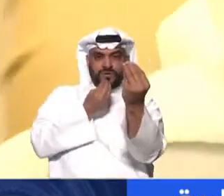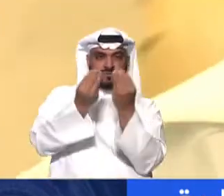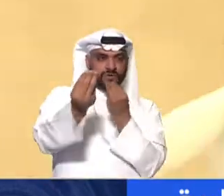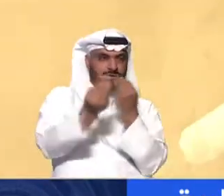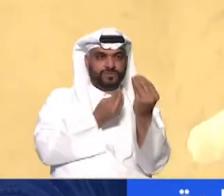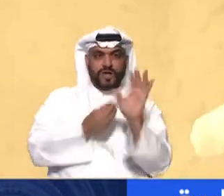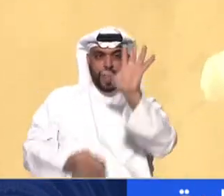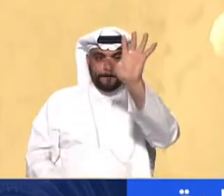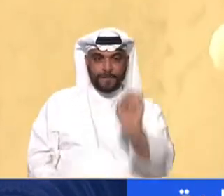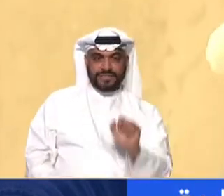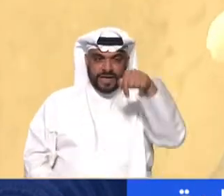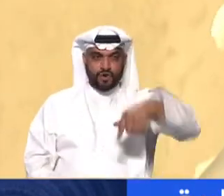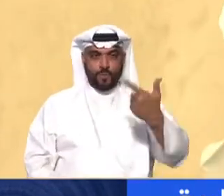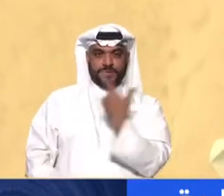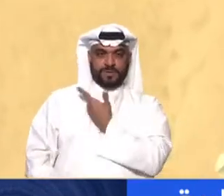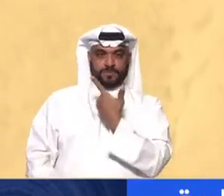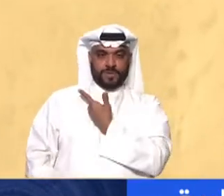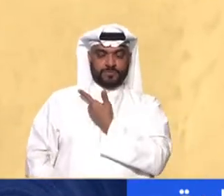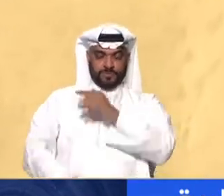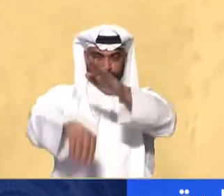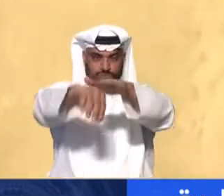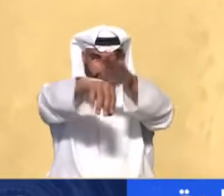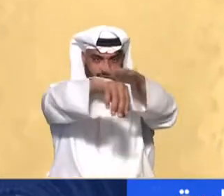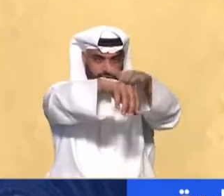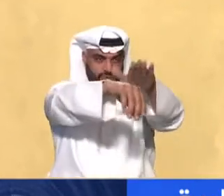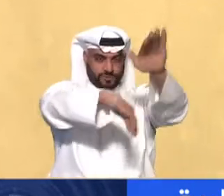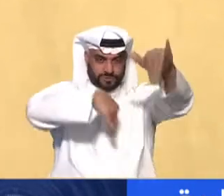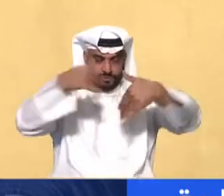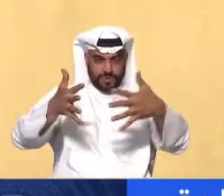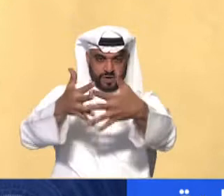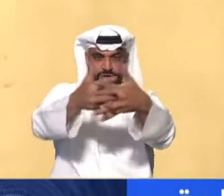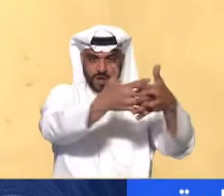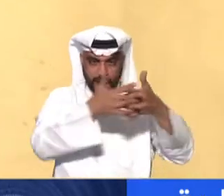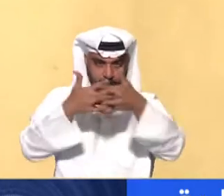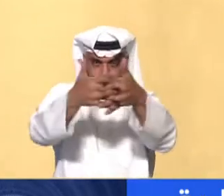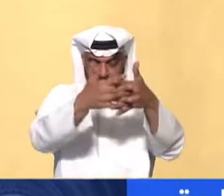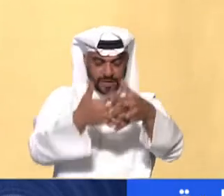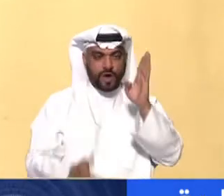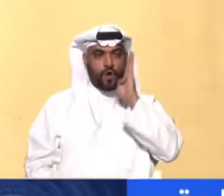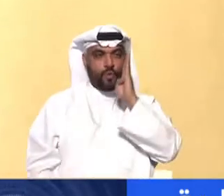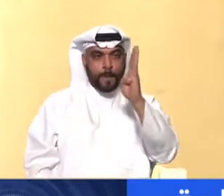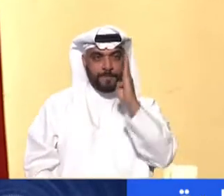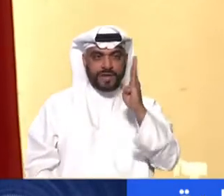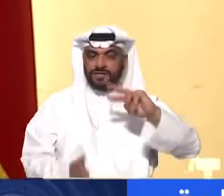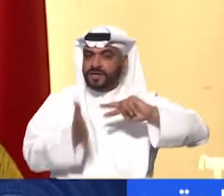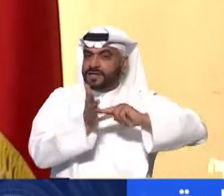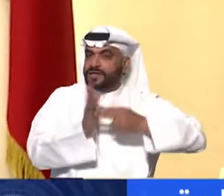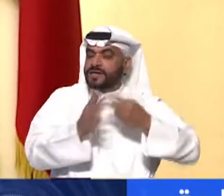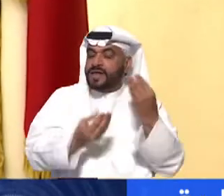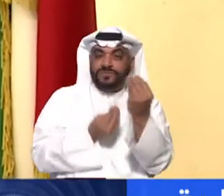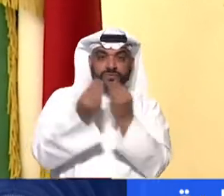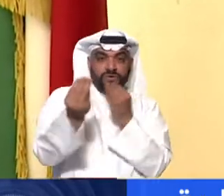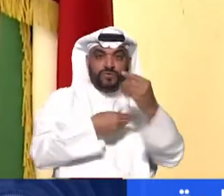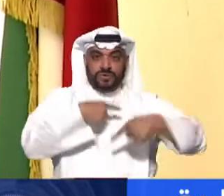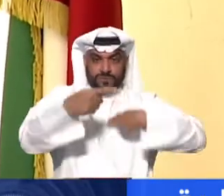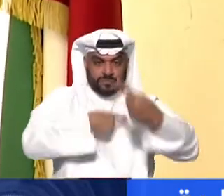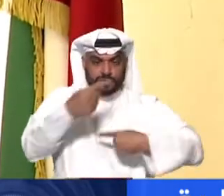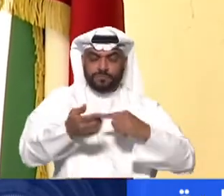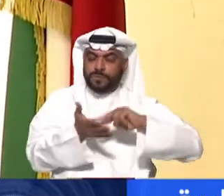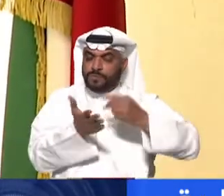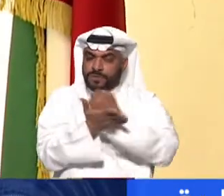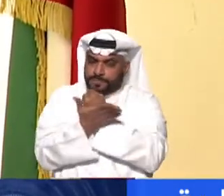اليوم الثلاثاء بدعوة مشتركة من الولايات المتحدة وبلجيكا، وذلك في إطار مواصلة الجهود